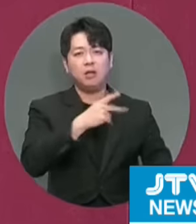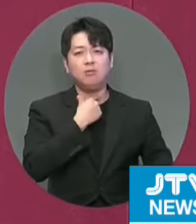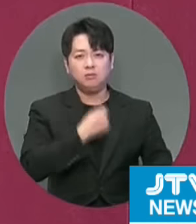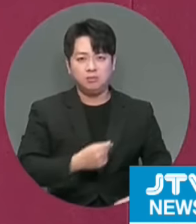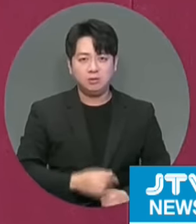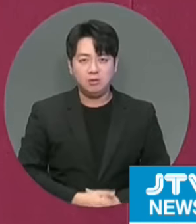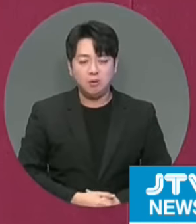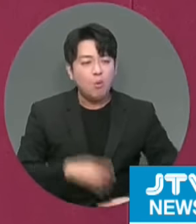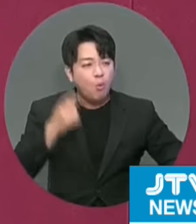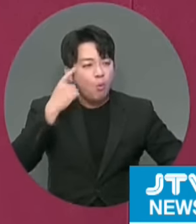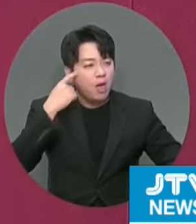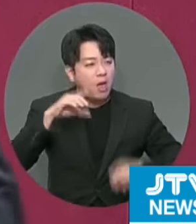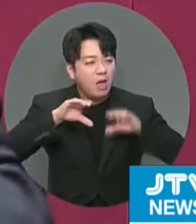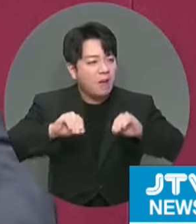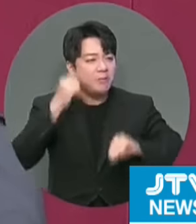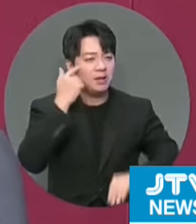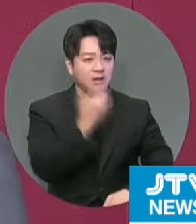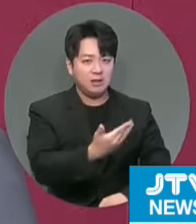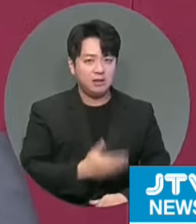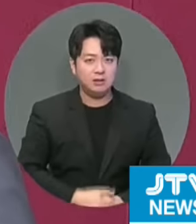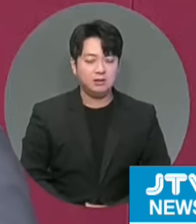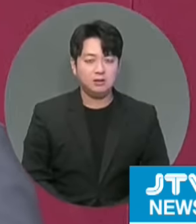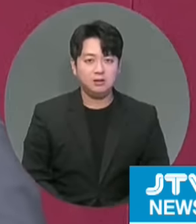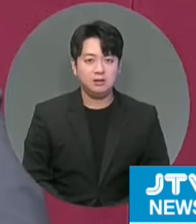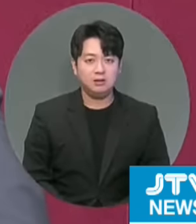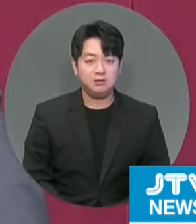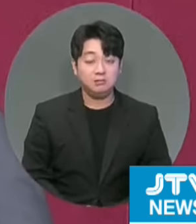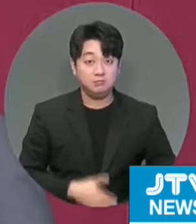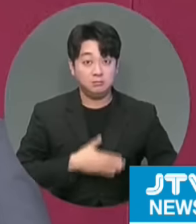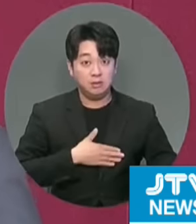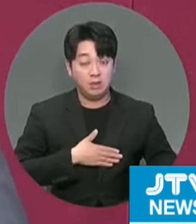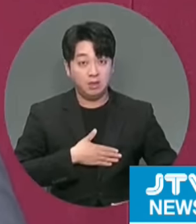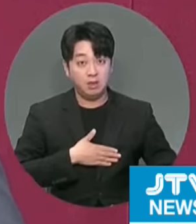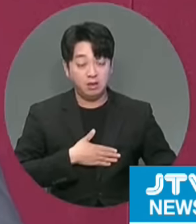왜 이래 갑니까? 저에게 야유를 퍼부십니까?